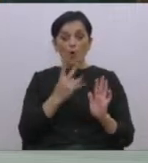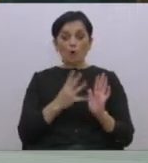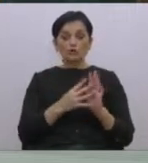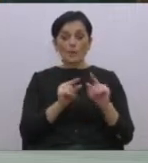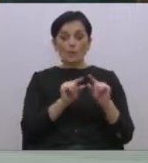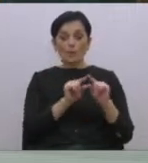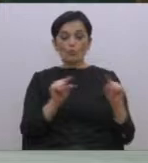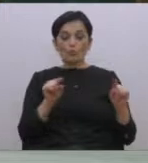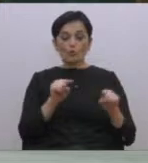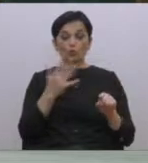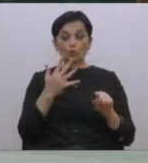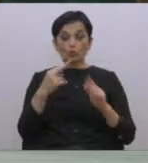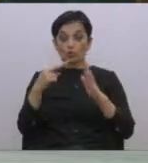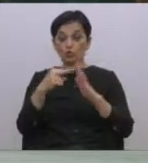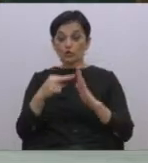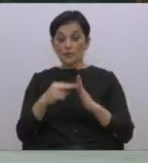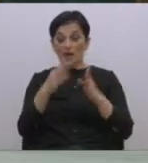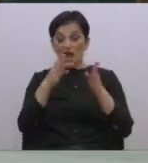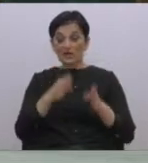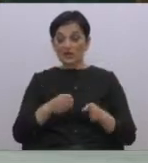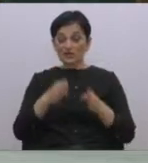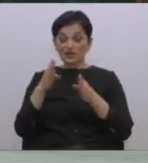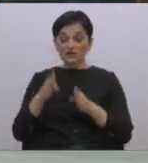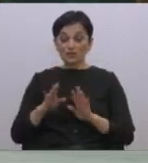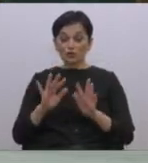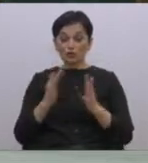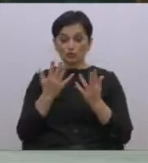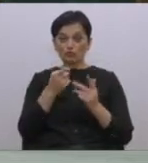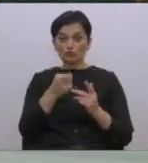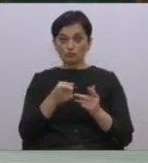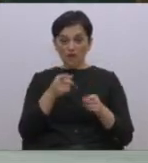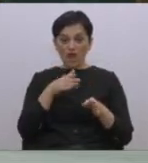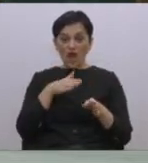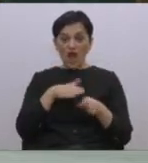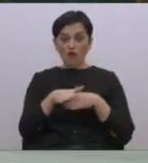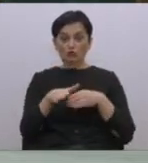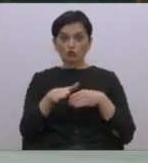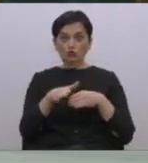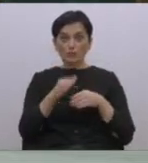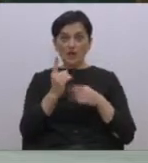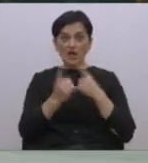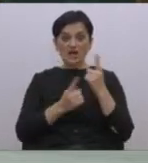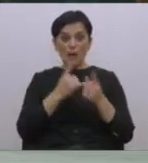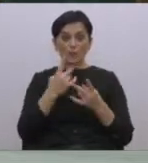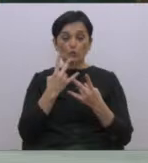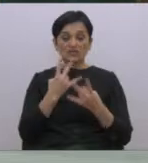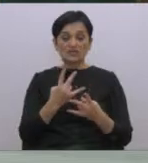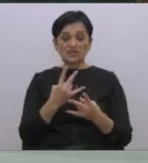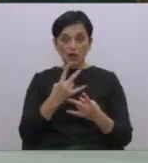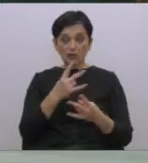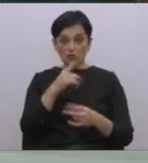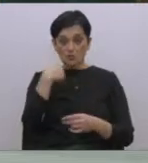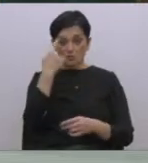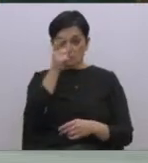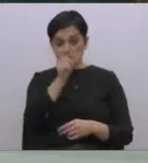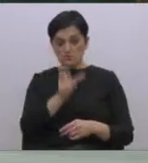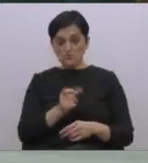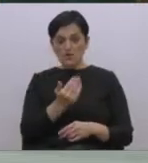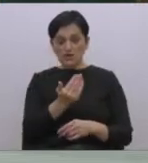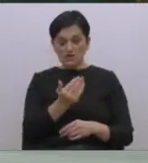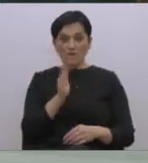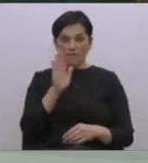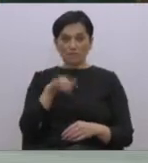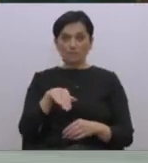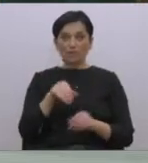muhlit, tu și ea paset individualul, ce în hoa și roma, tau o nebiva, astruleba, tam o usor evel zian smia, ca ne-a concretul, plus mas mainz,